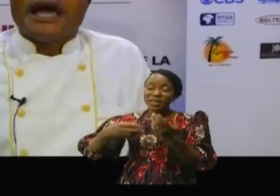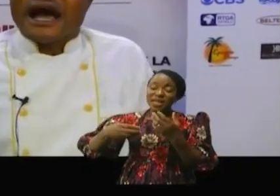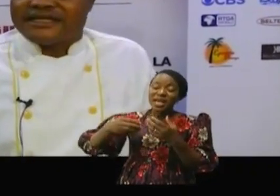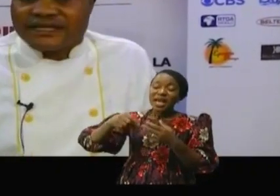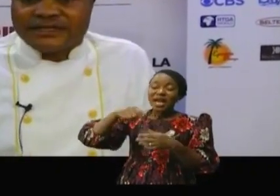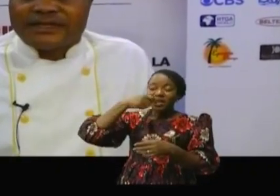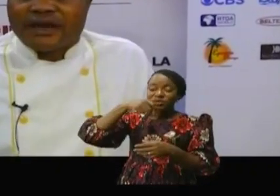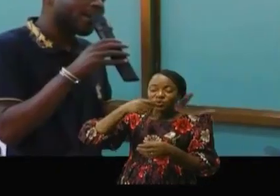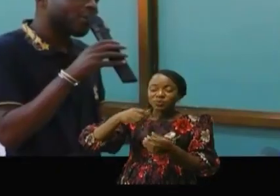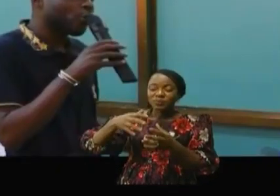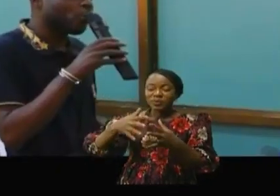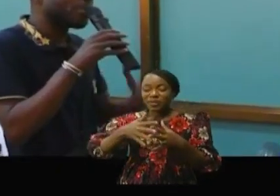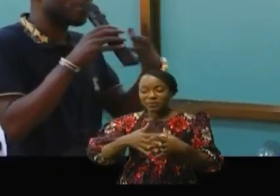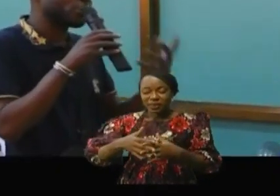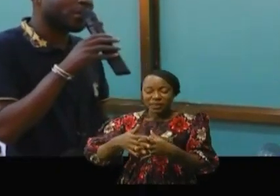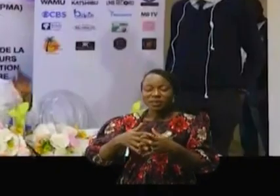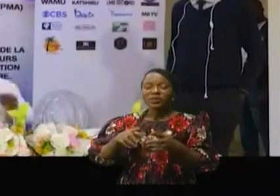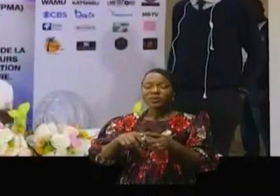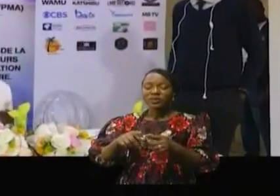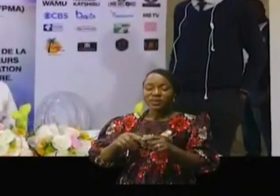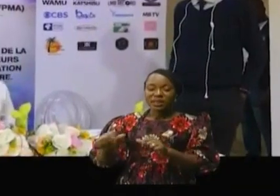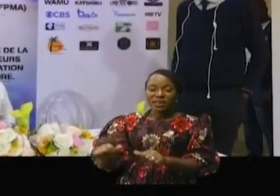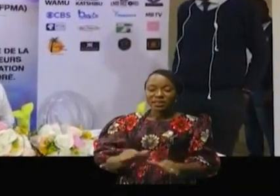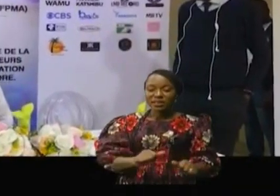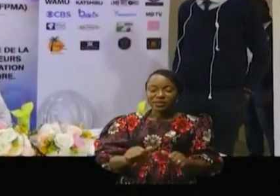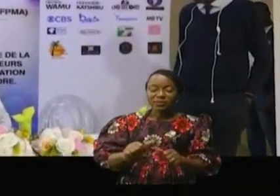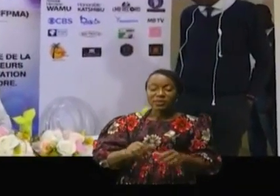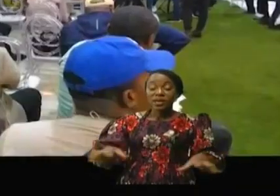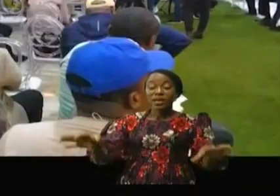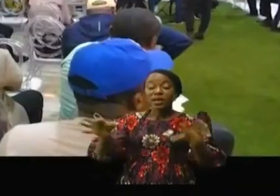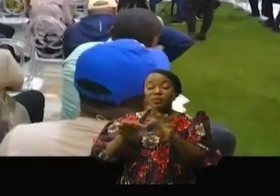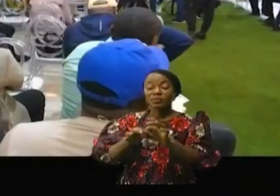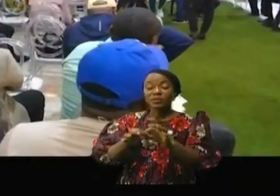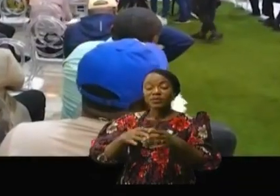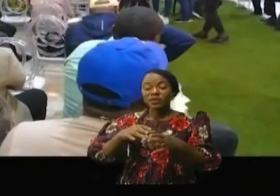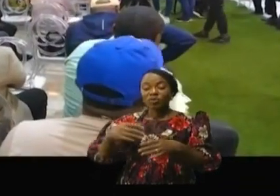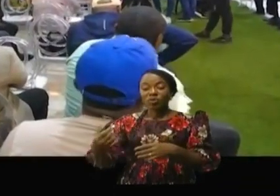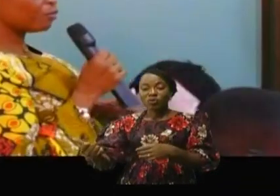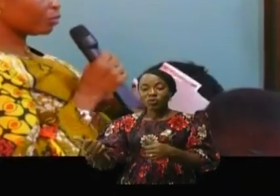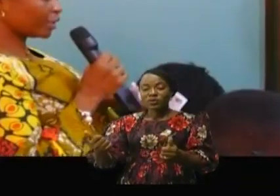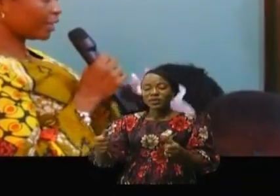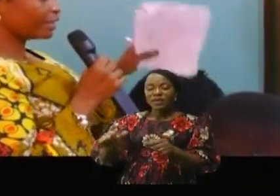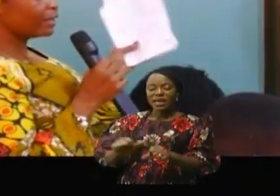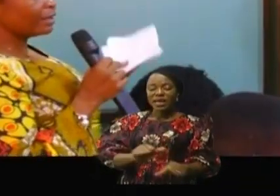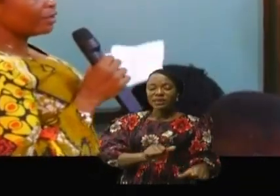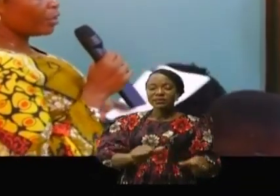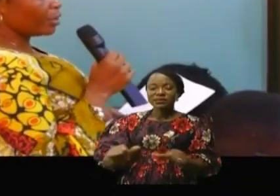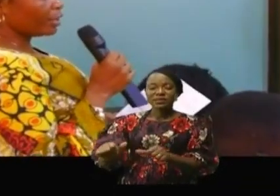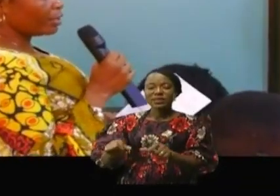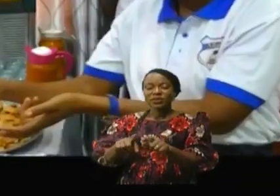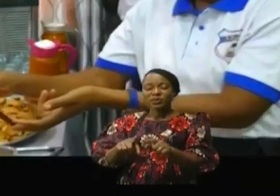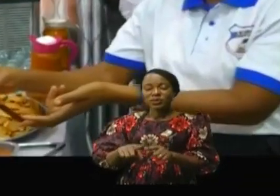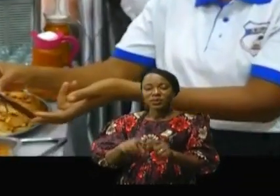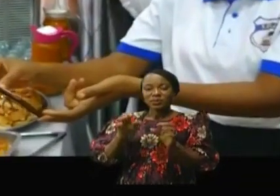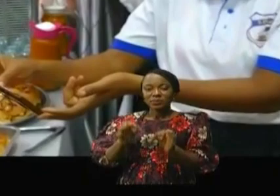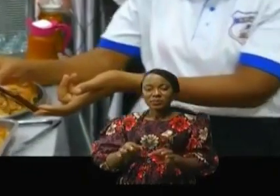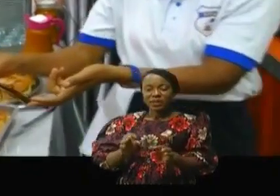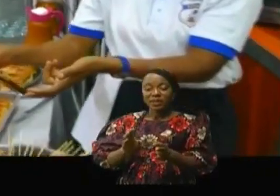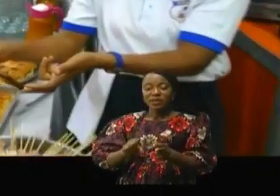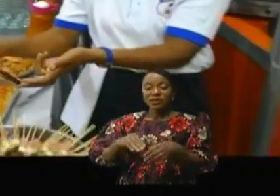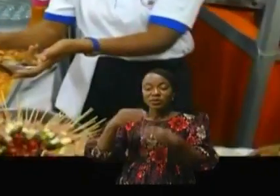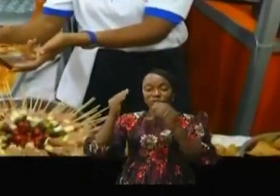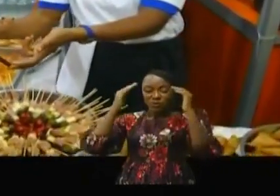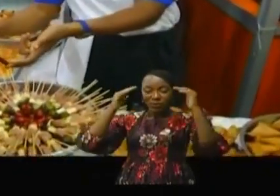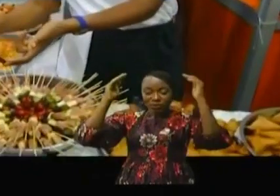gastronomie asiatique. Une activité qui sera couplée avec une autre série d'activités, notamment la collation des